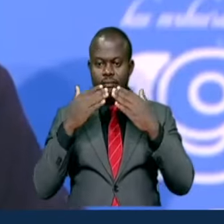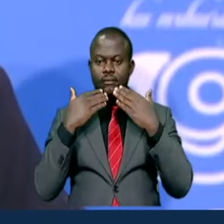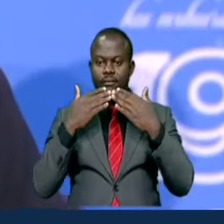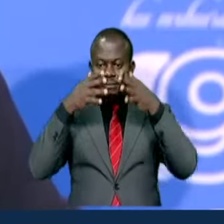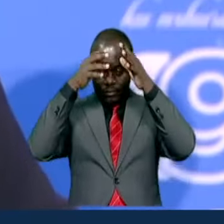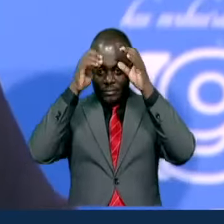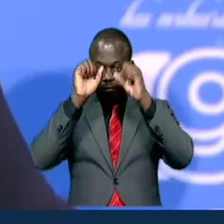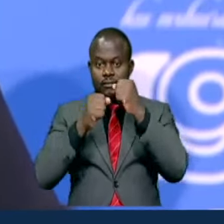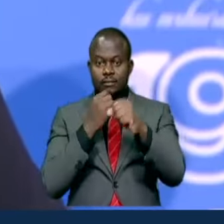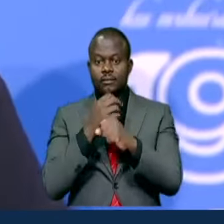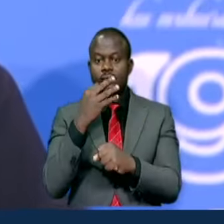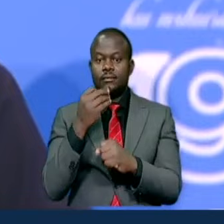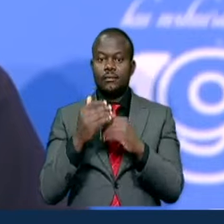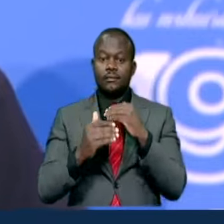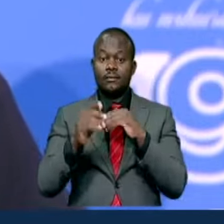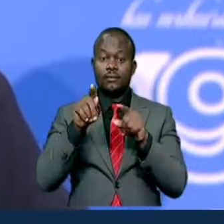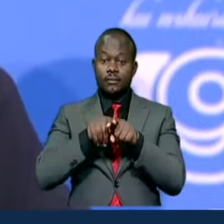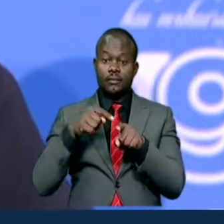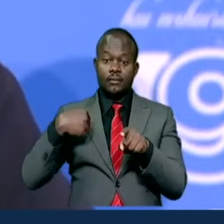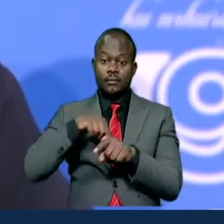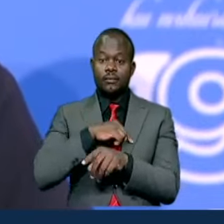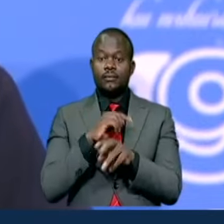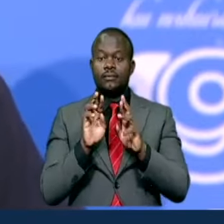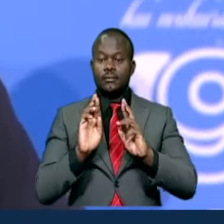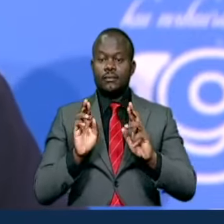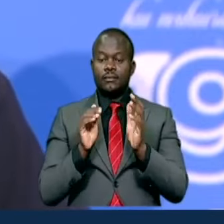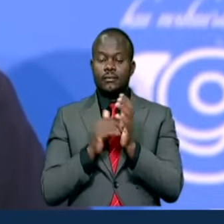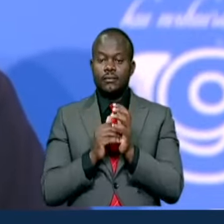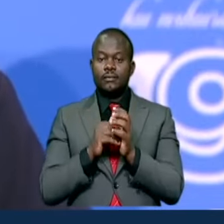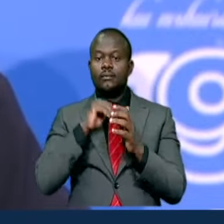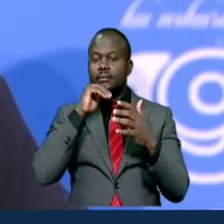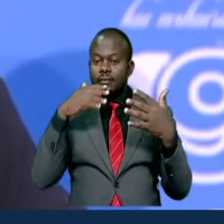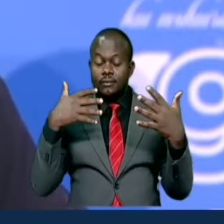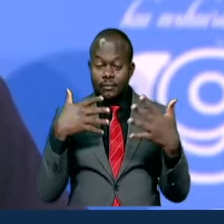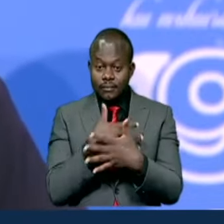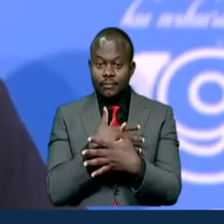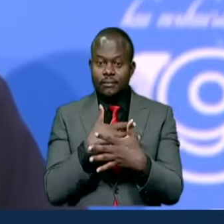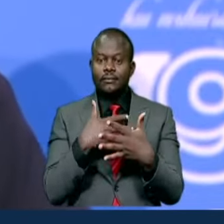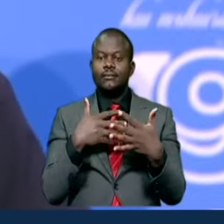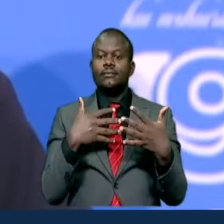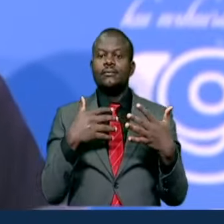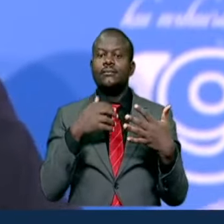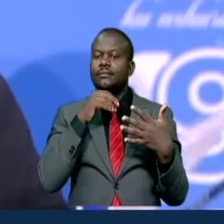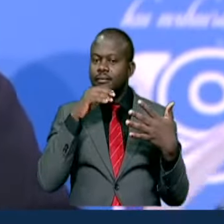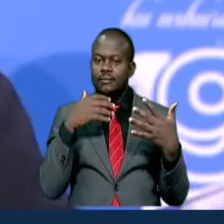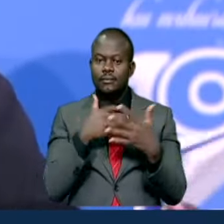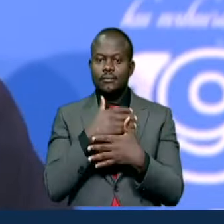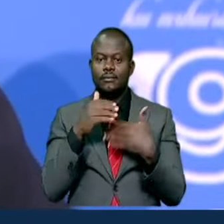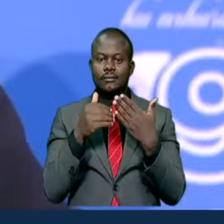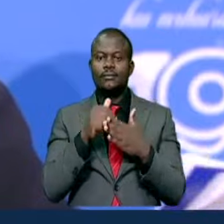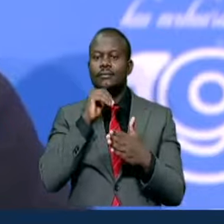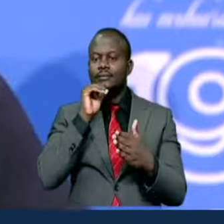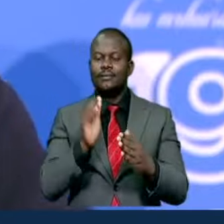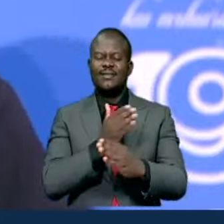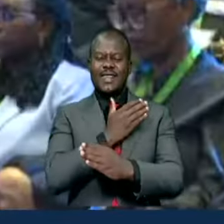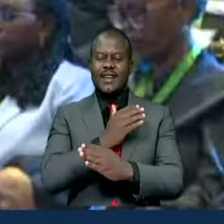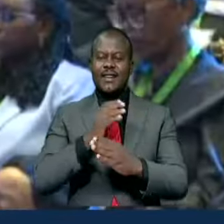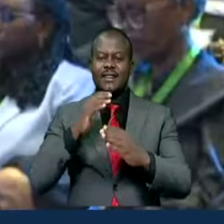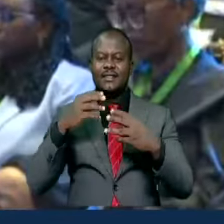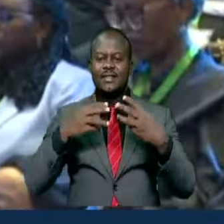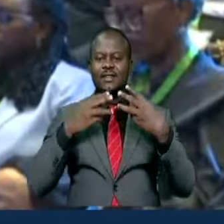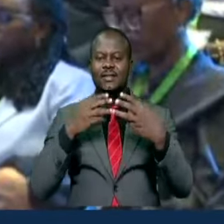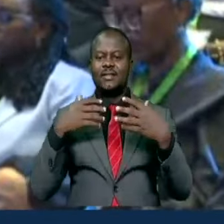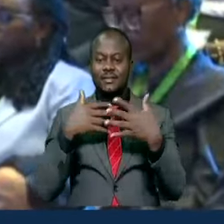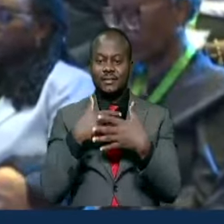kuza nk'uko mutubona turi tayari, ntawadukanga nta bwoba, ndandambara dutera ubwoba. Hashize